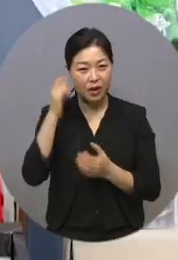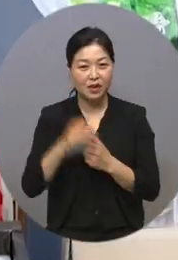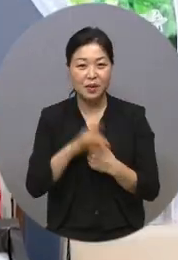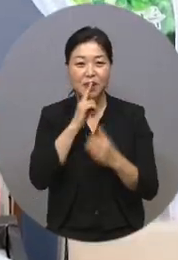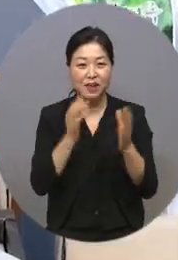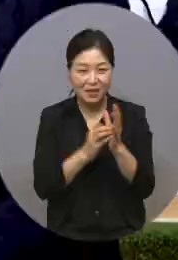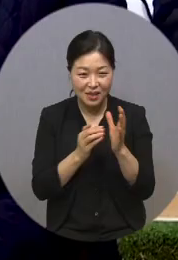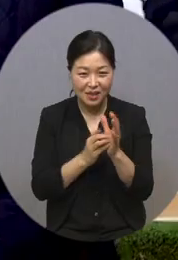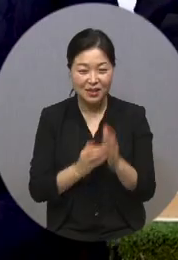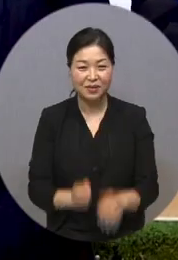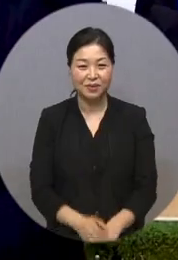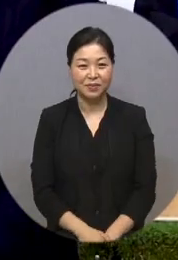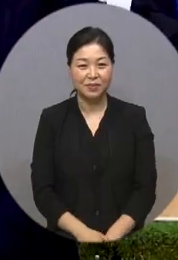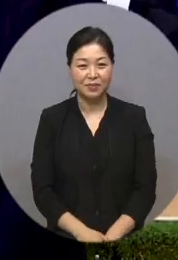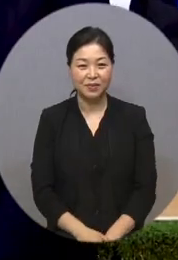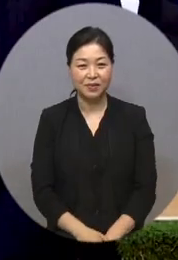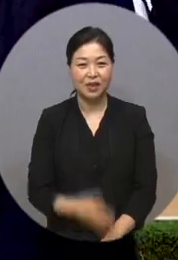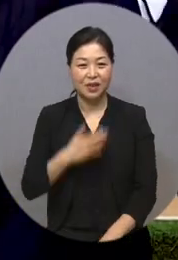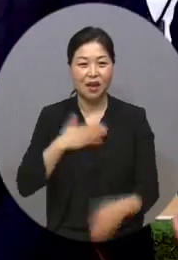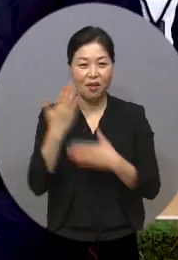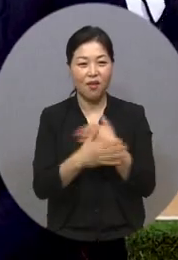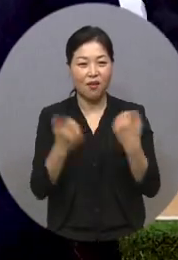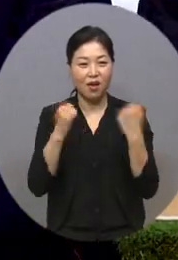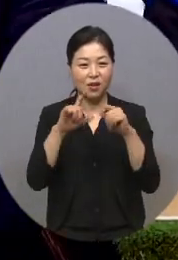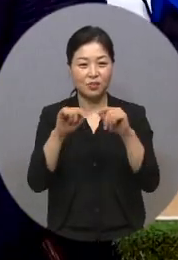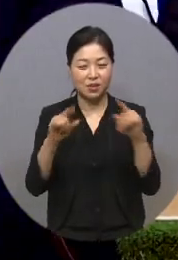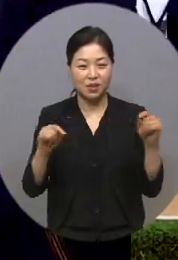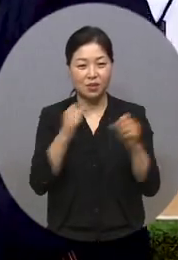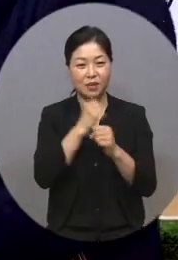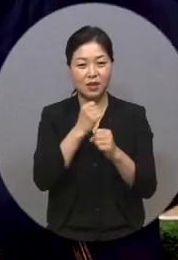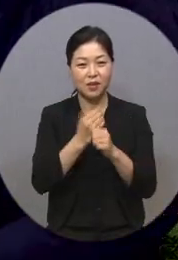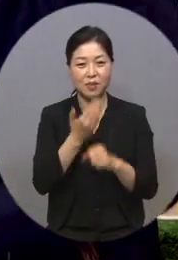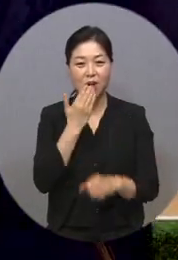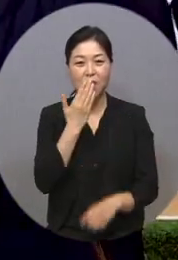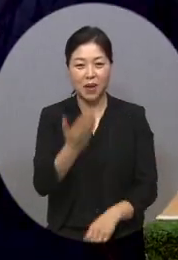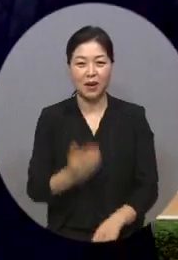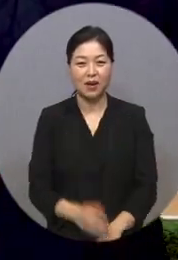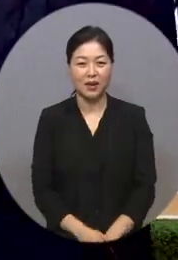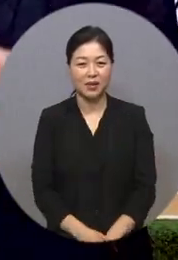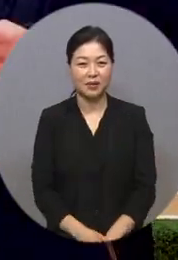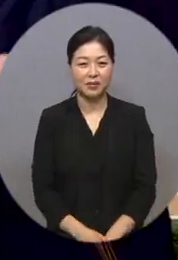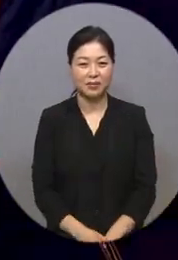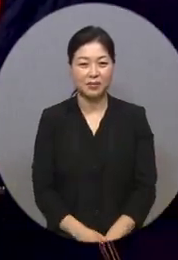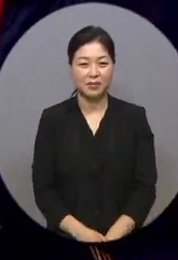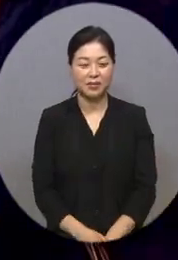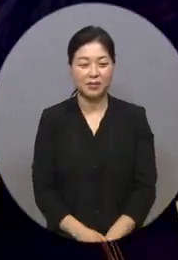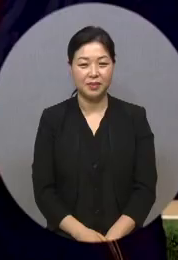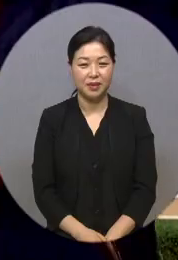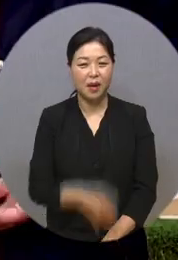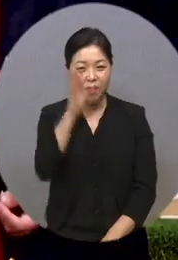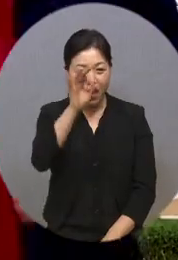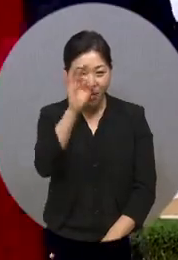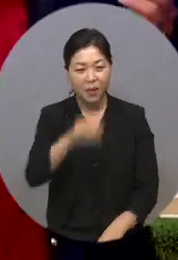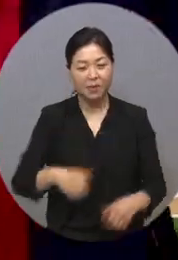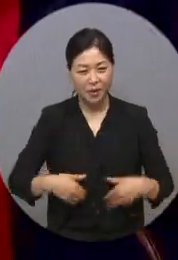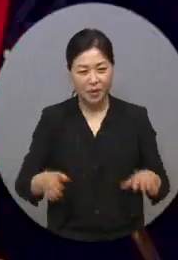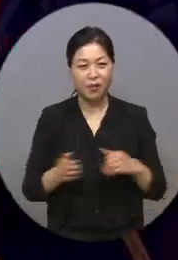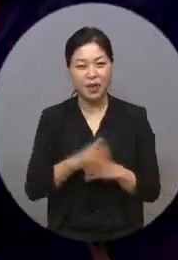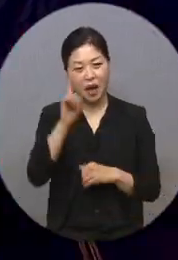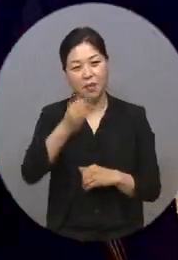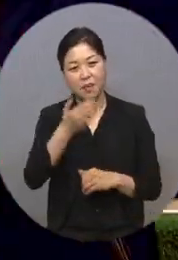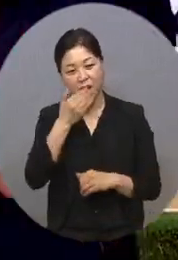아, 여기까지. 우리가 건강한 음식을 예, 만들어서 먹을 수 있어. 생구려 이견이라고. 야,